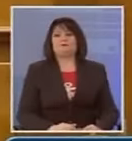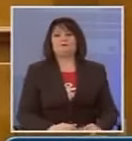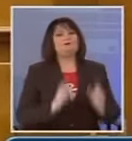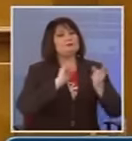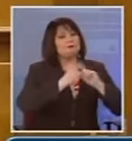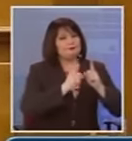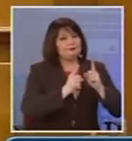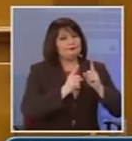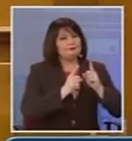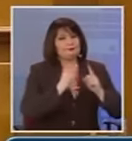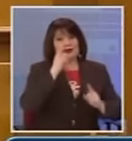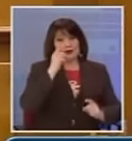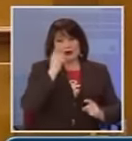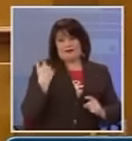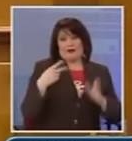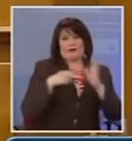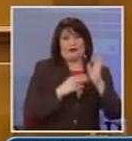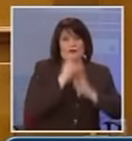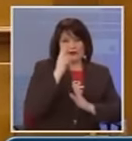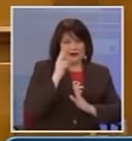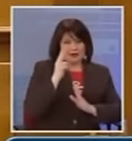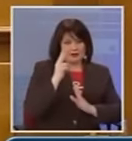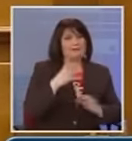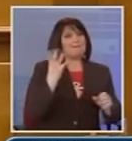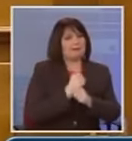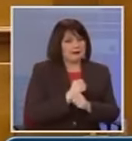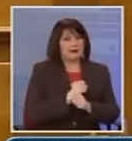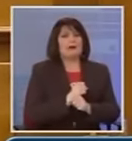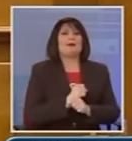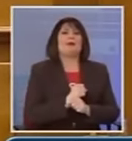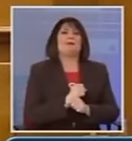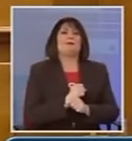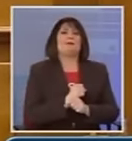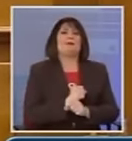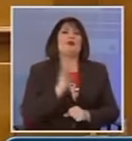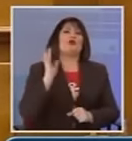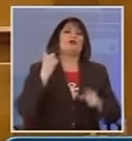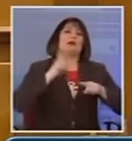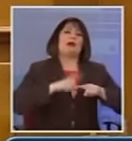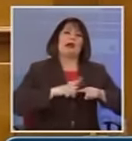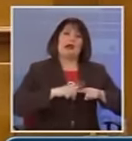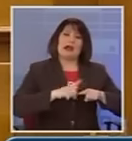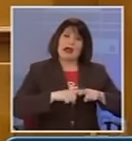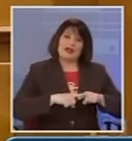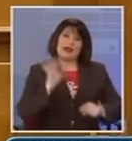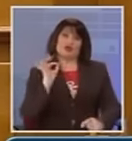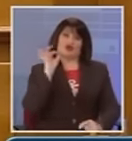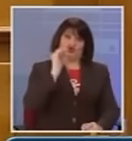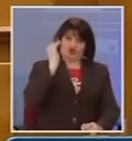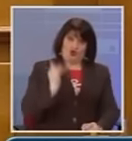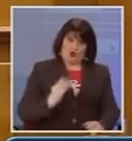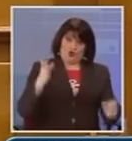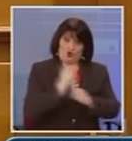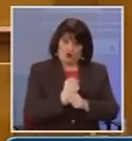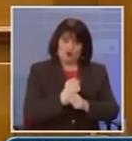συμφωνία του Νοεμβρίου του 2012 ήδη πετύχαμε. Όταν η Ελλάδα θα πιάνε τους δημοσιονομικούς της στόχους να